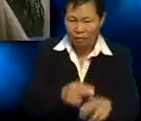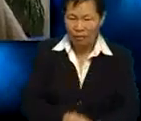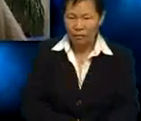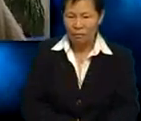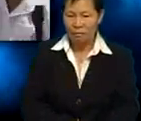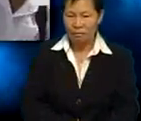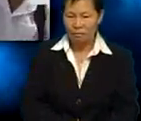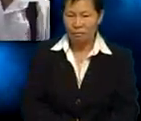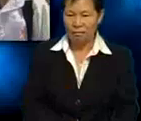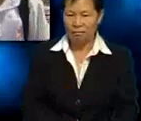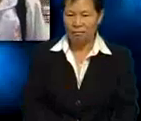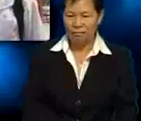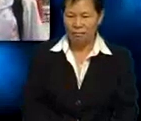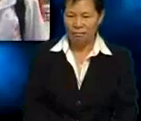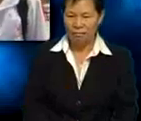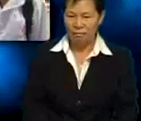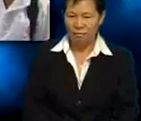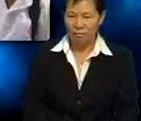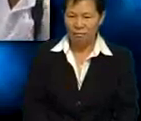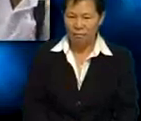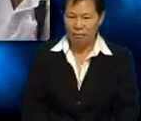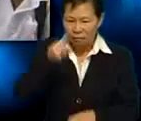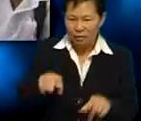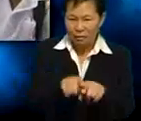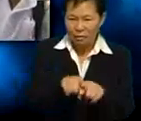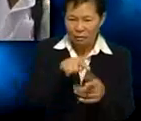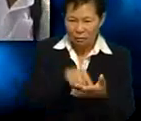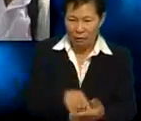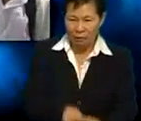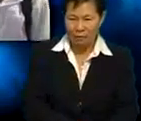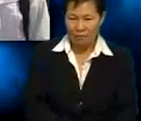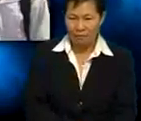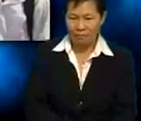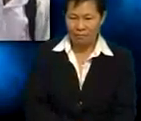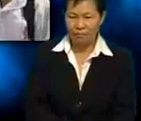Faham? Macam ni lah. Minta maaf, Pak Ali.